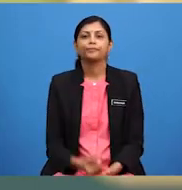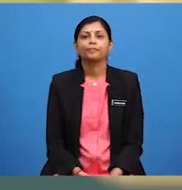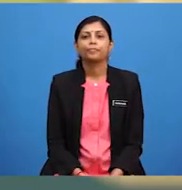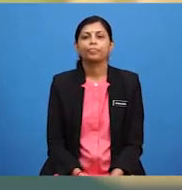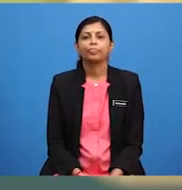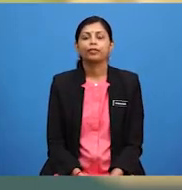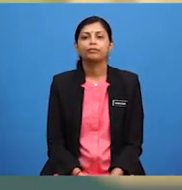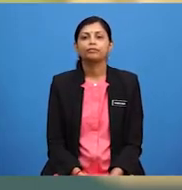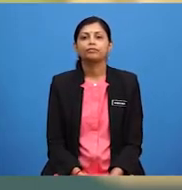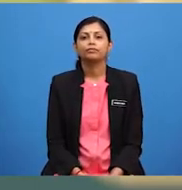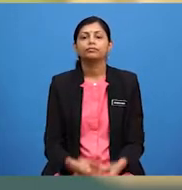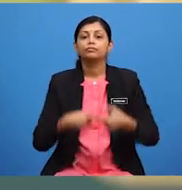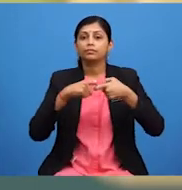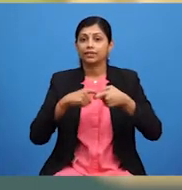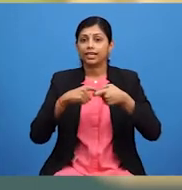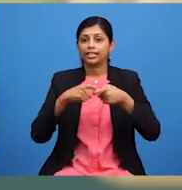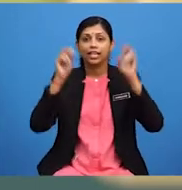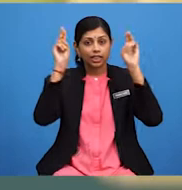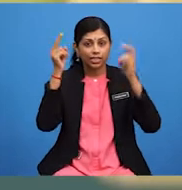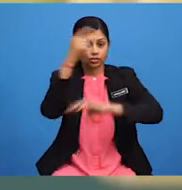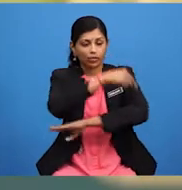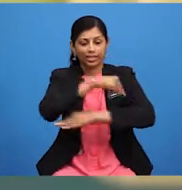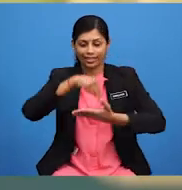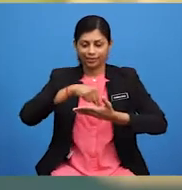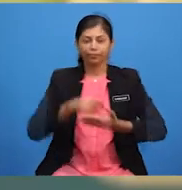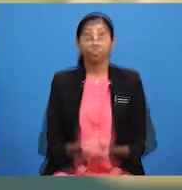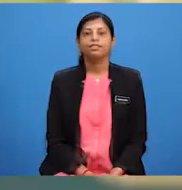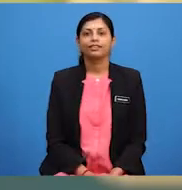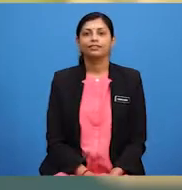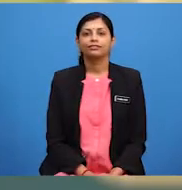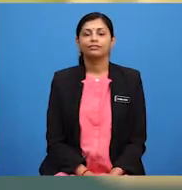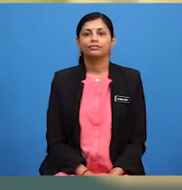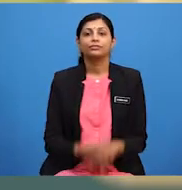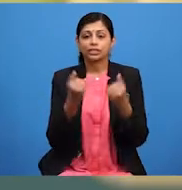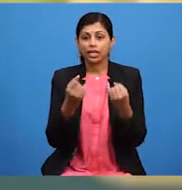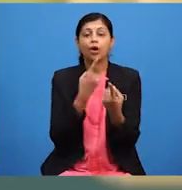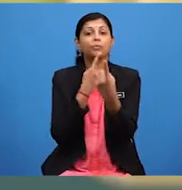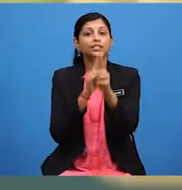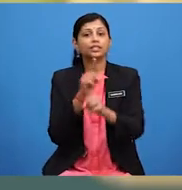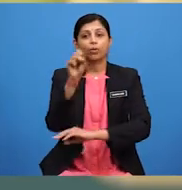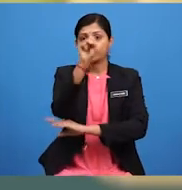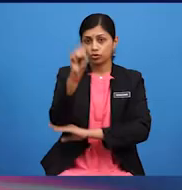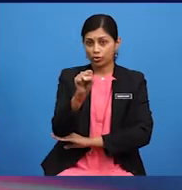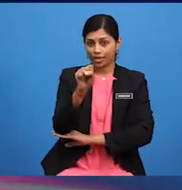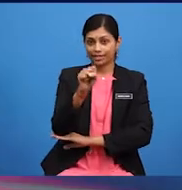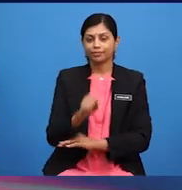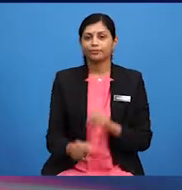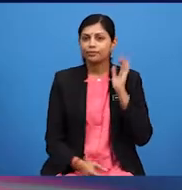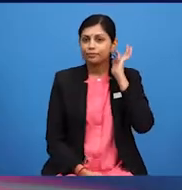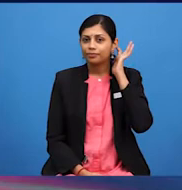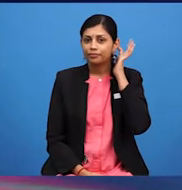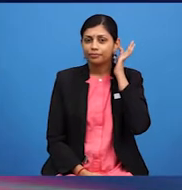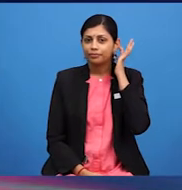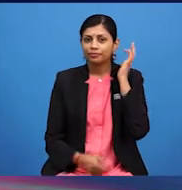soalan berkaitan tajuk hari ini. Sila jawab soalan yang berikut. Soalan